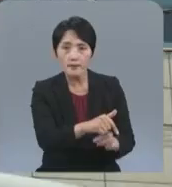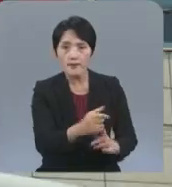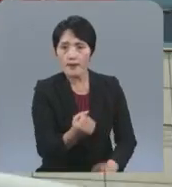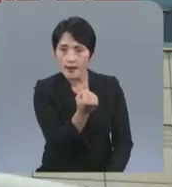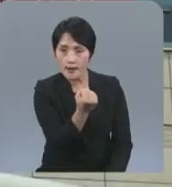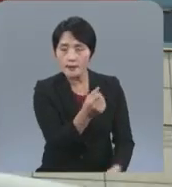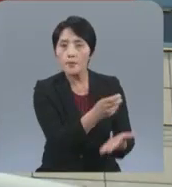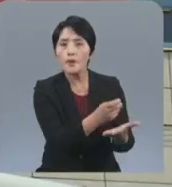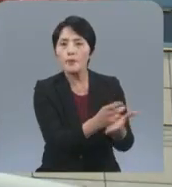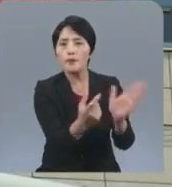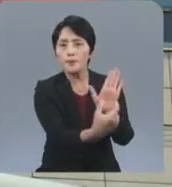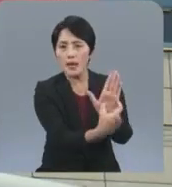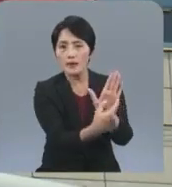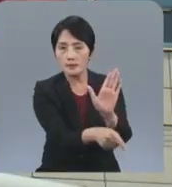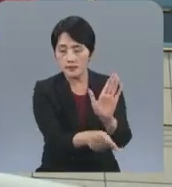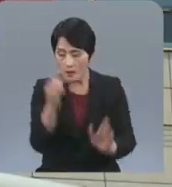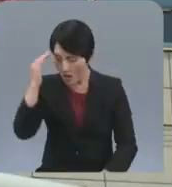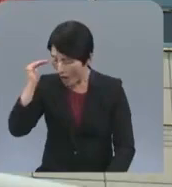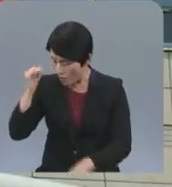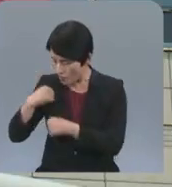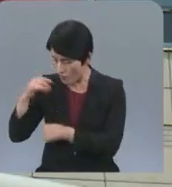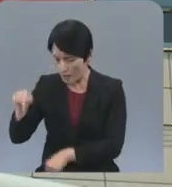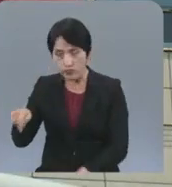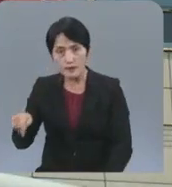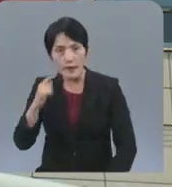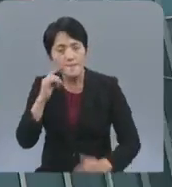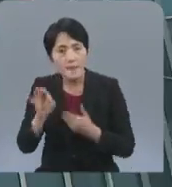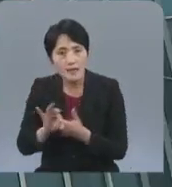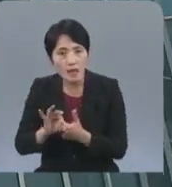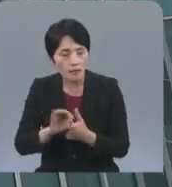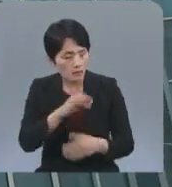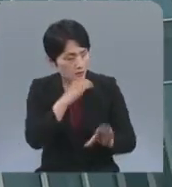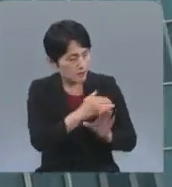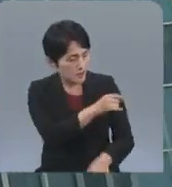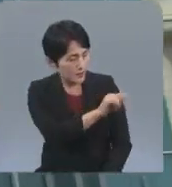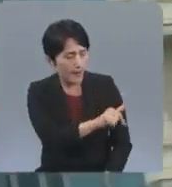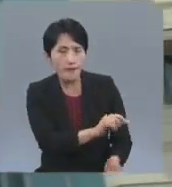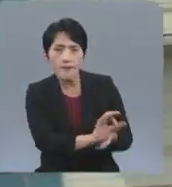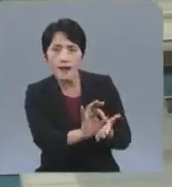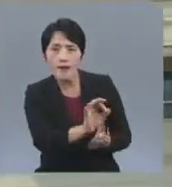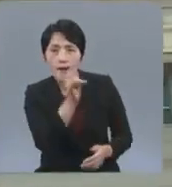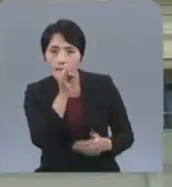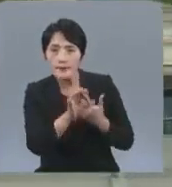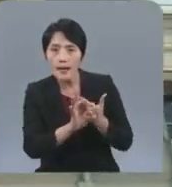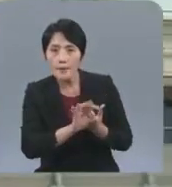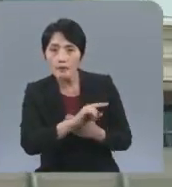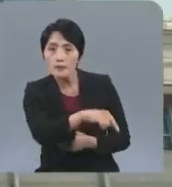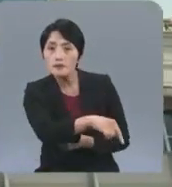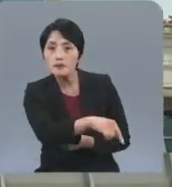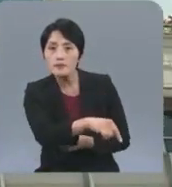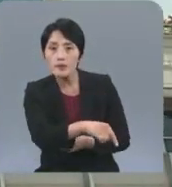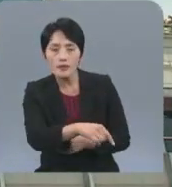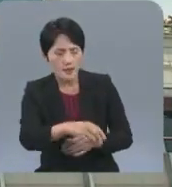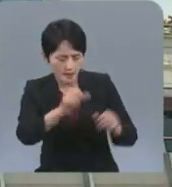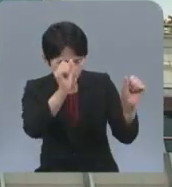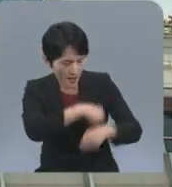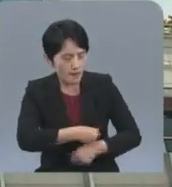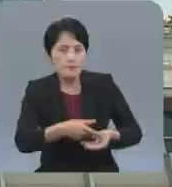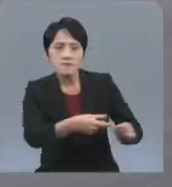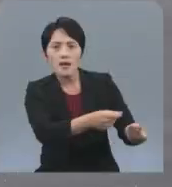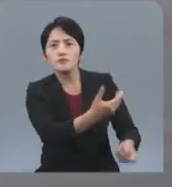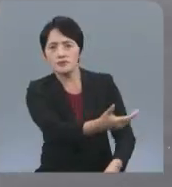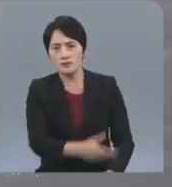противодействовать всё более безрассудные угрозы исходящие из США говорится в заявлении на прошлой